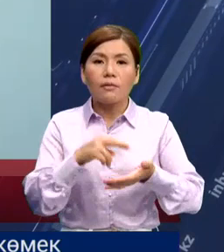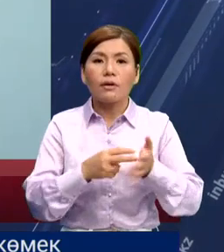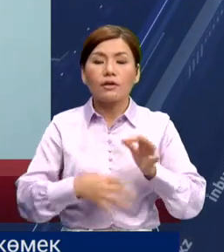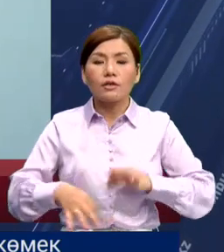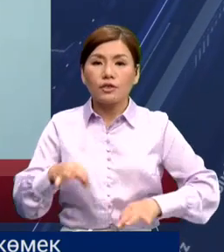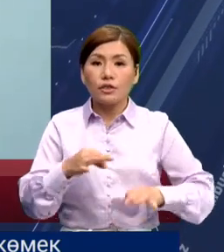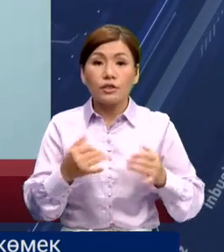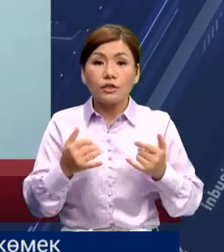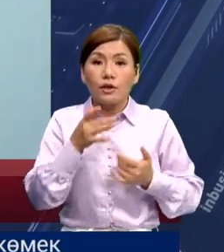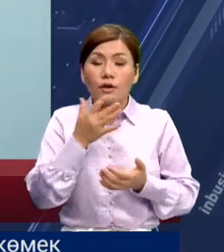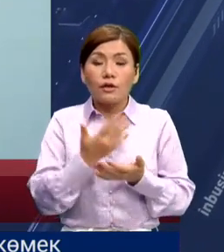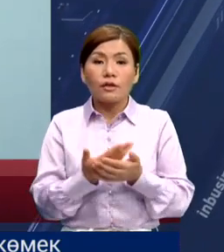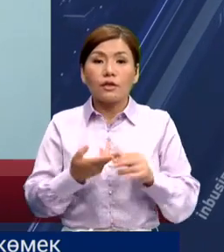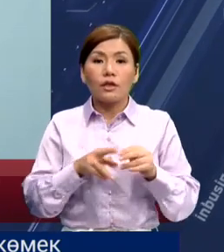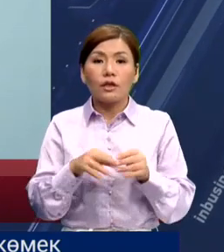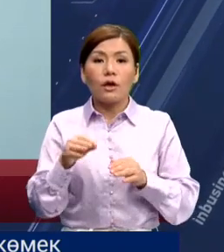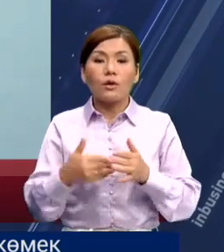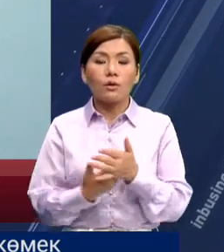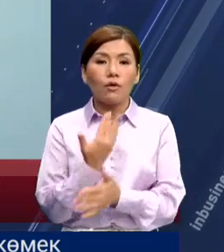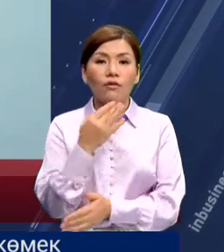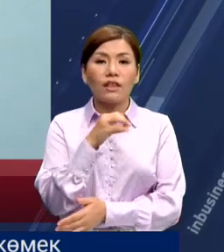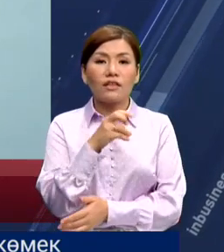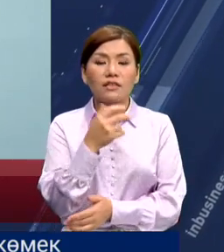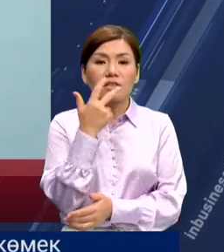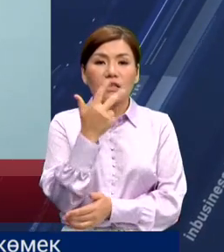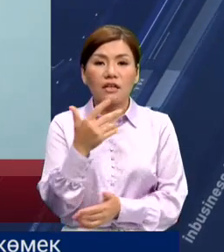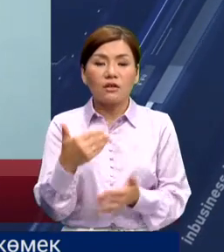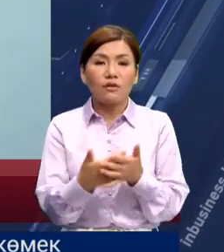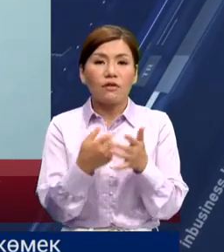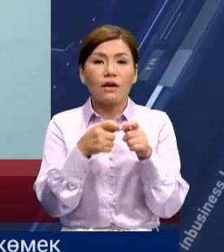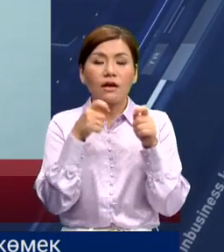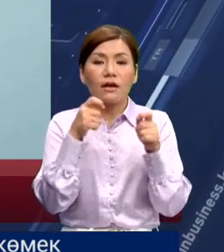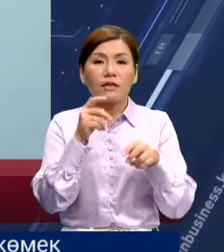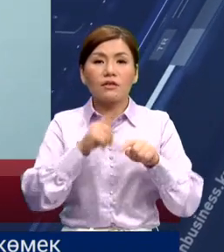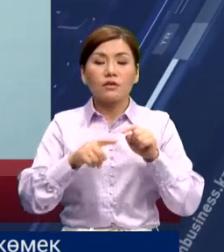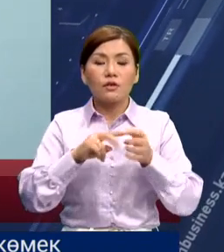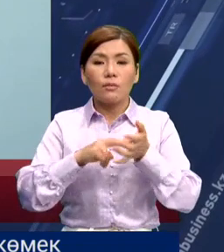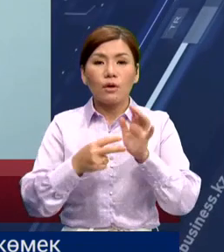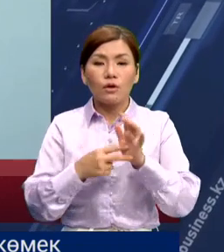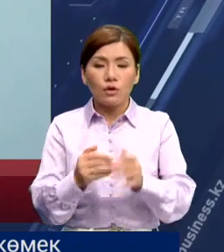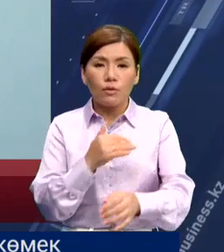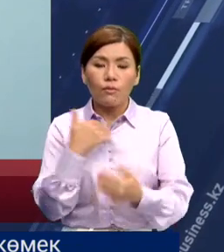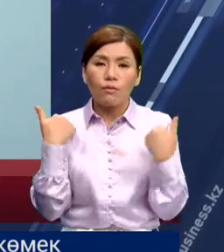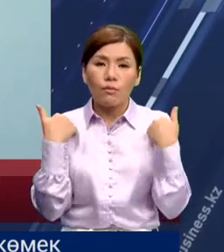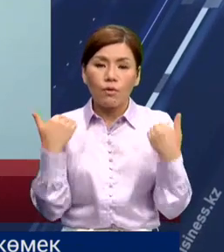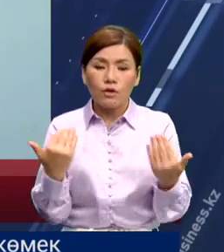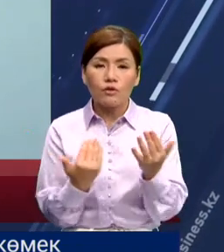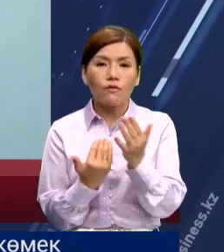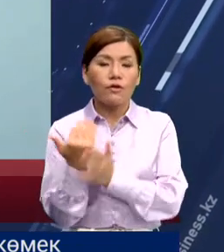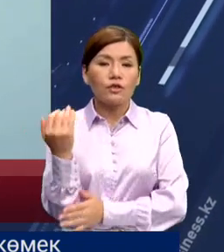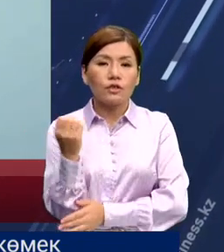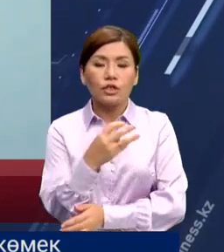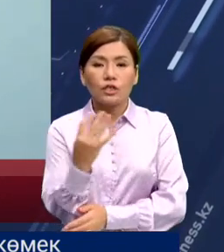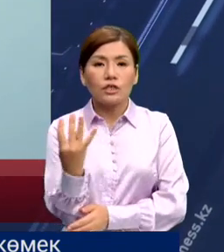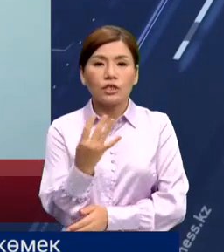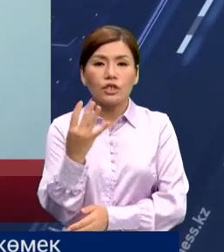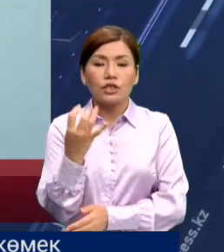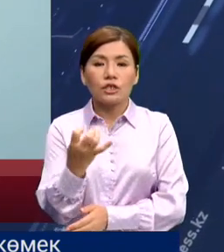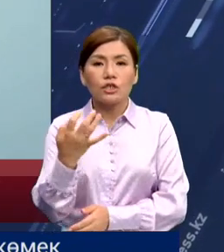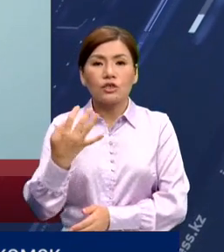В настоящее время возобновлено строительство ТЭЦ-3. Строительство новой ТЭЦ позволит увеличить мощность тепловой энергии еще на